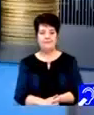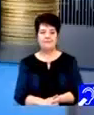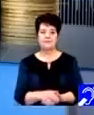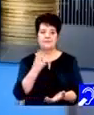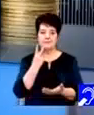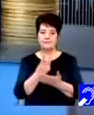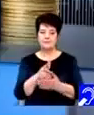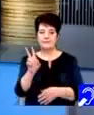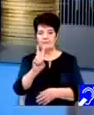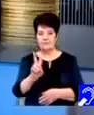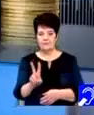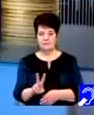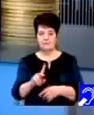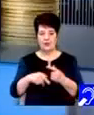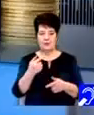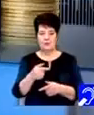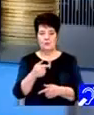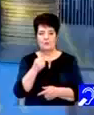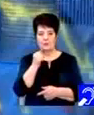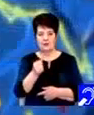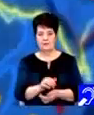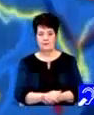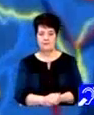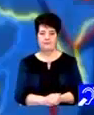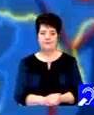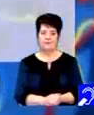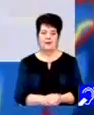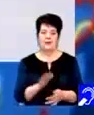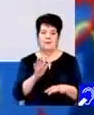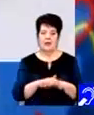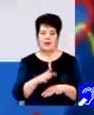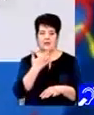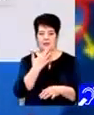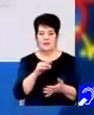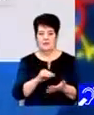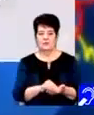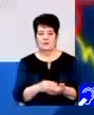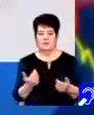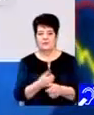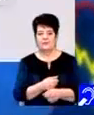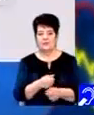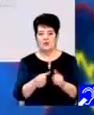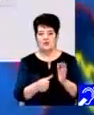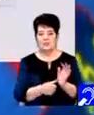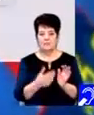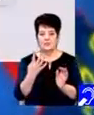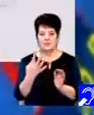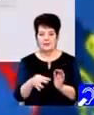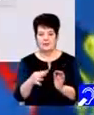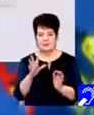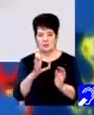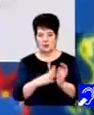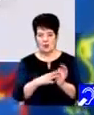Să vedem acum cotațiile valutare pentru mâine. Banca Națională a stabilit un curs oficial de 16 lei